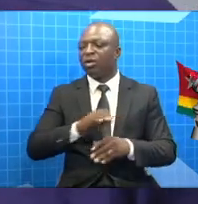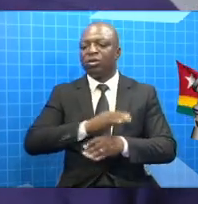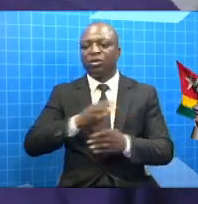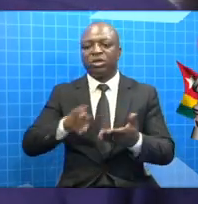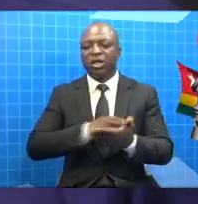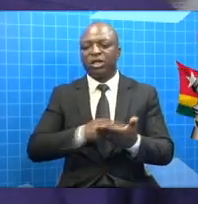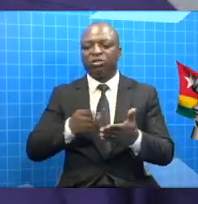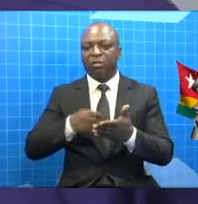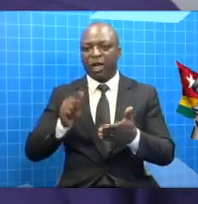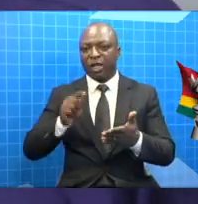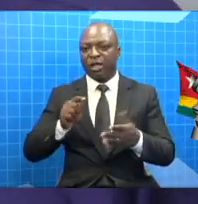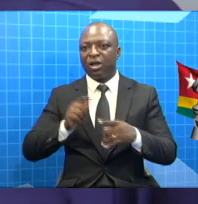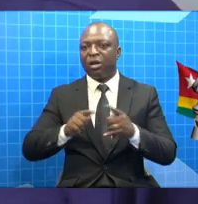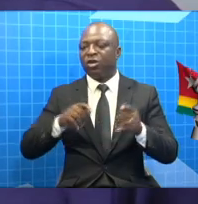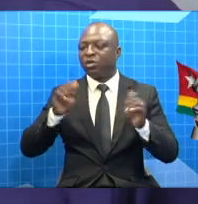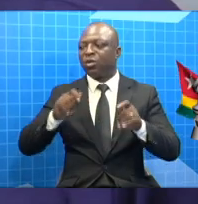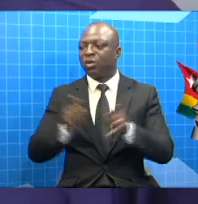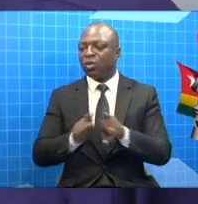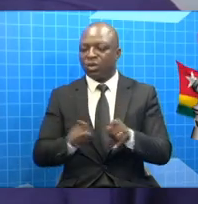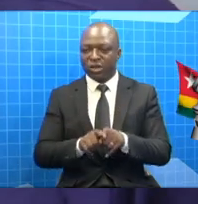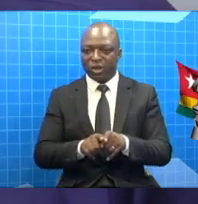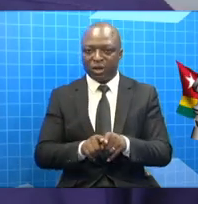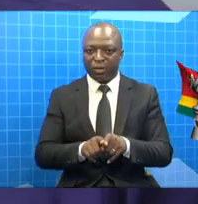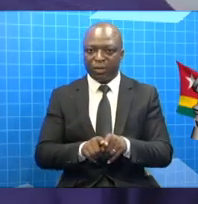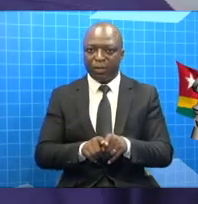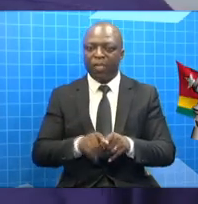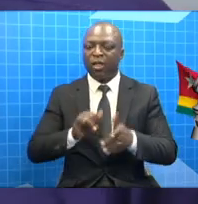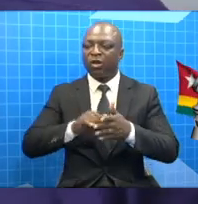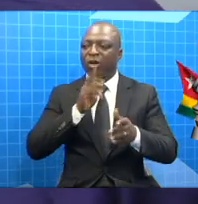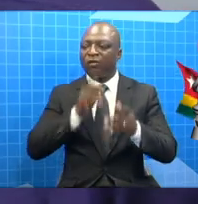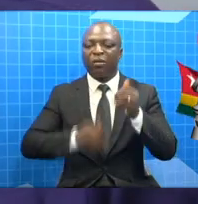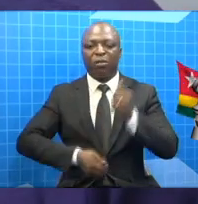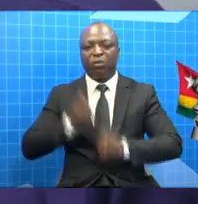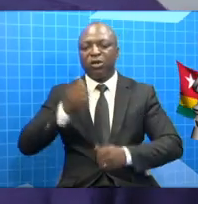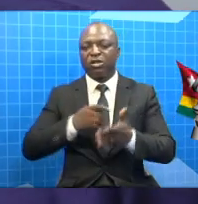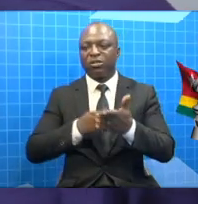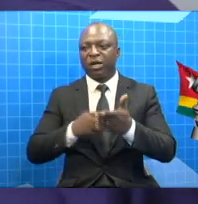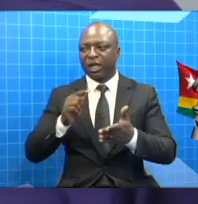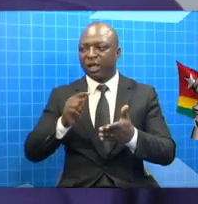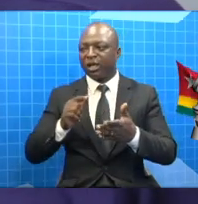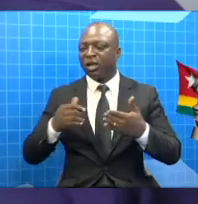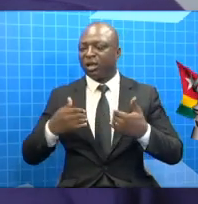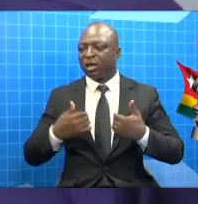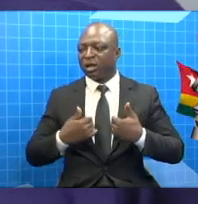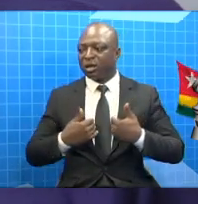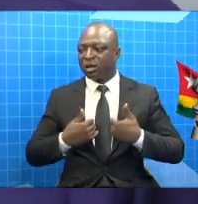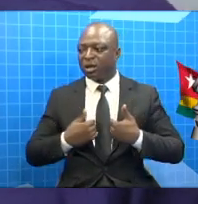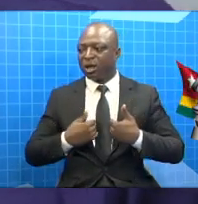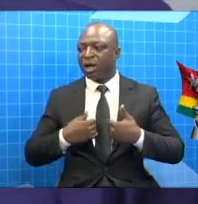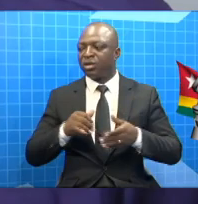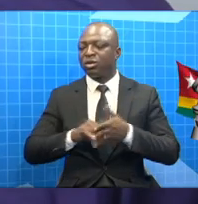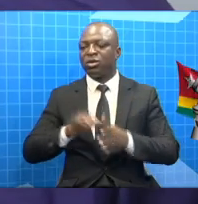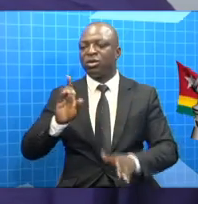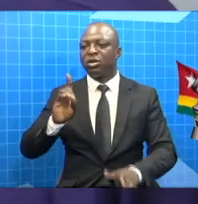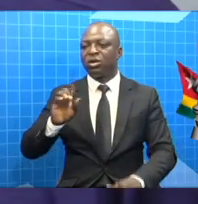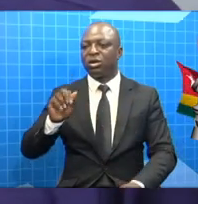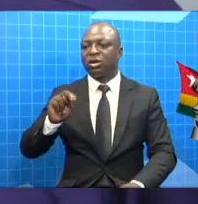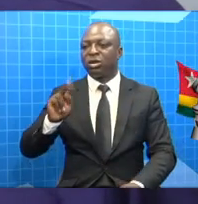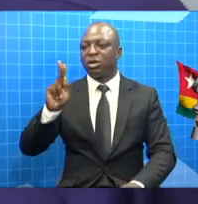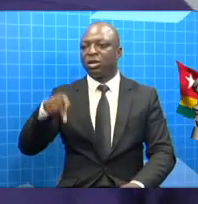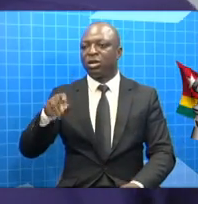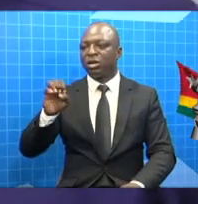marqué, mais je peux aussi, ce qui m'a plus marqué, il y a ceux de Dankwen